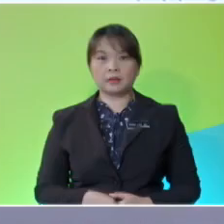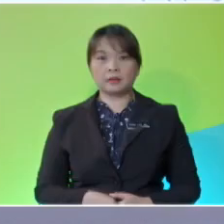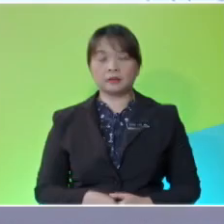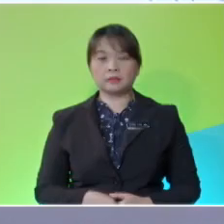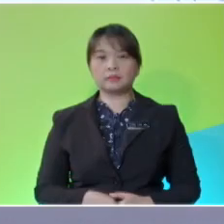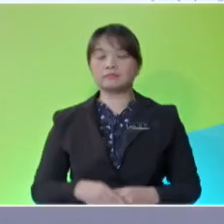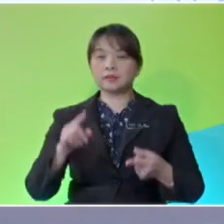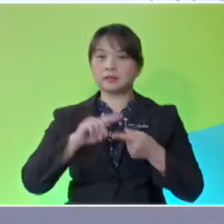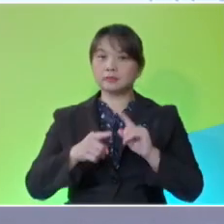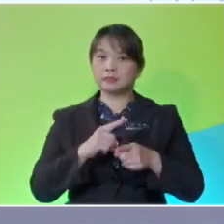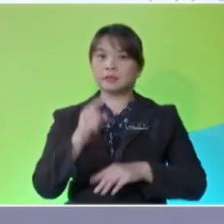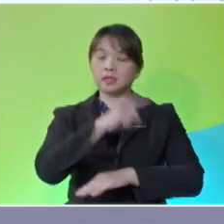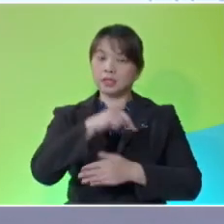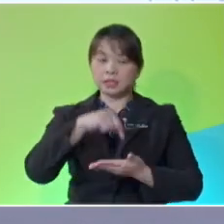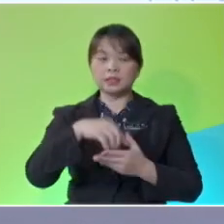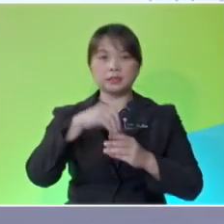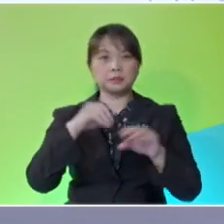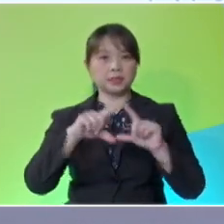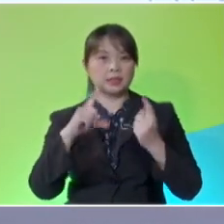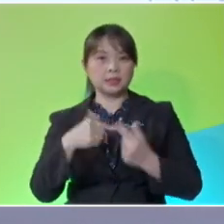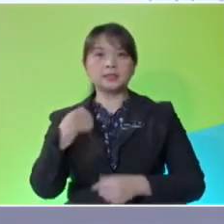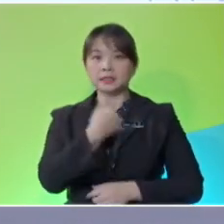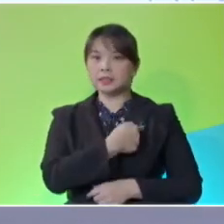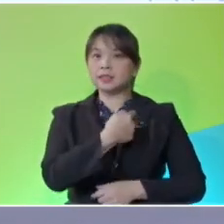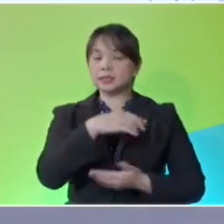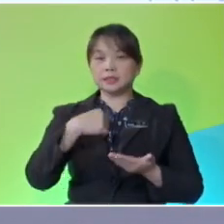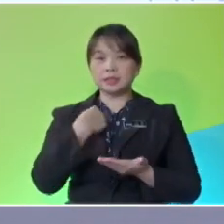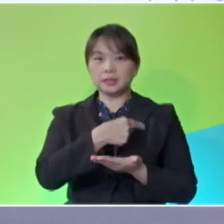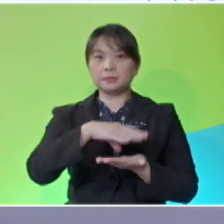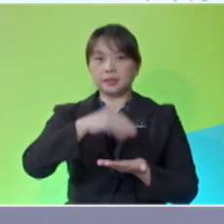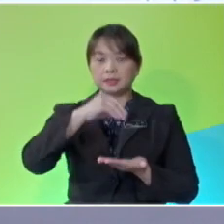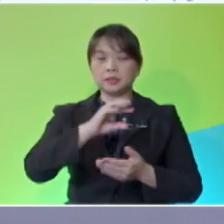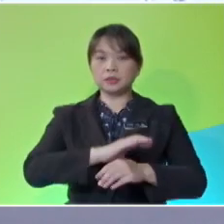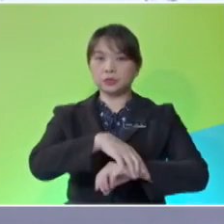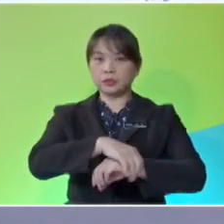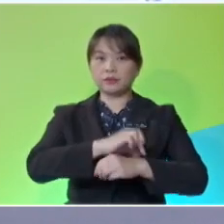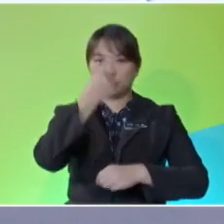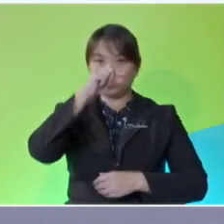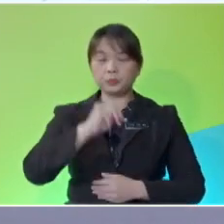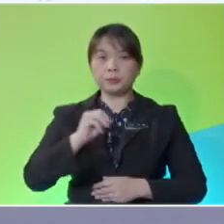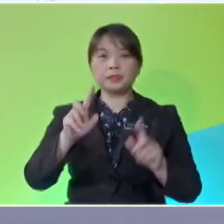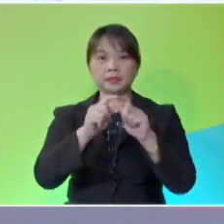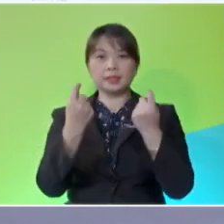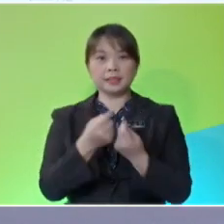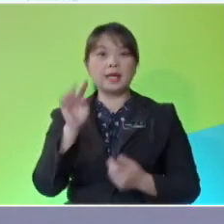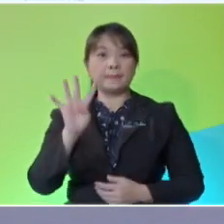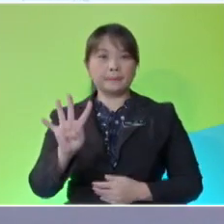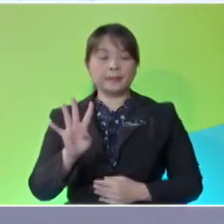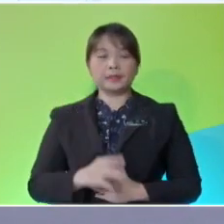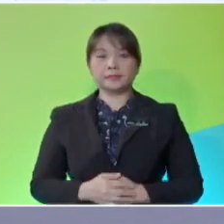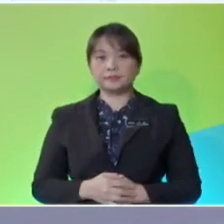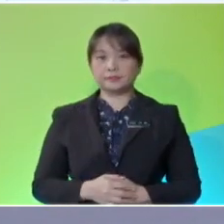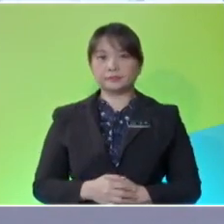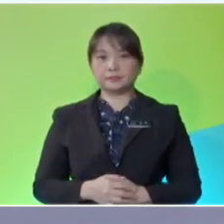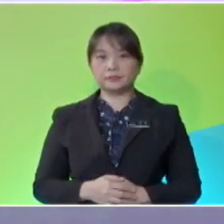kawan-kawan hari ini dalam kelas kita kita belajar mata pelajaran geografi untuk murid-murid tingkatan 4 dengan tajuknya